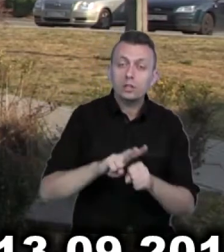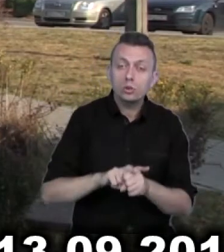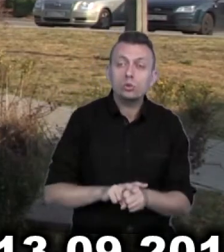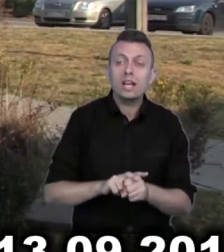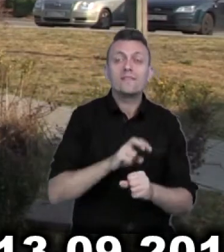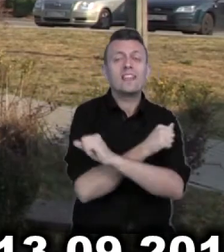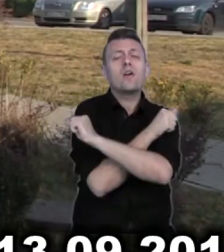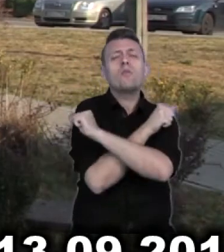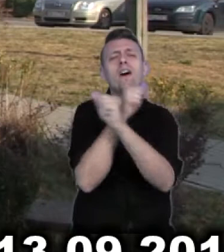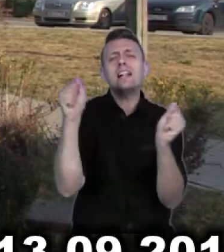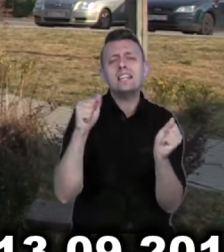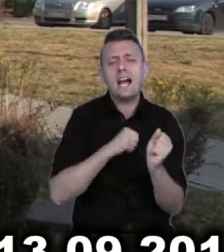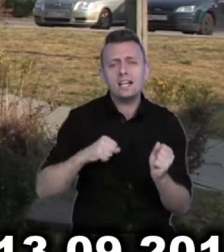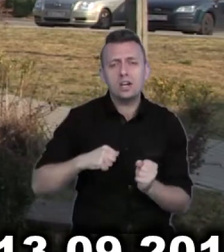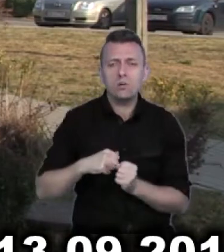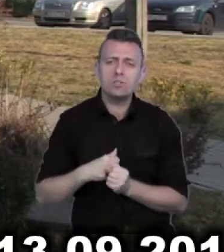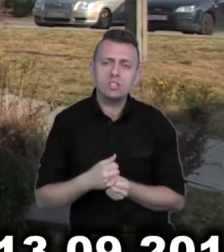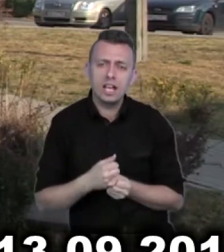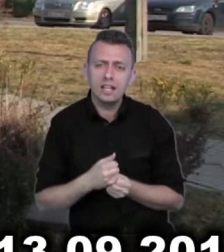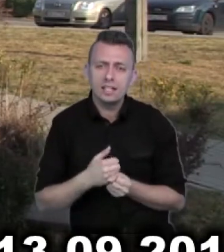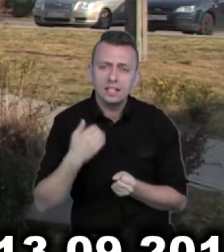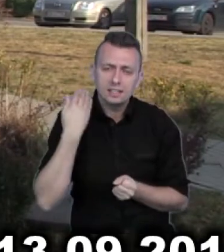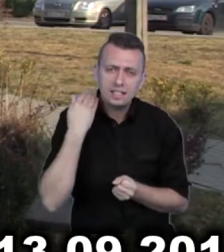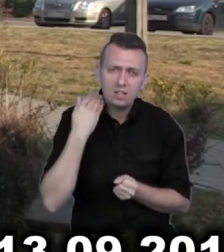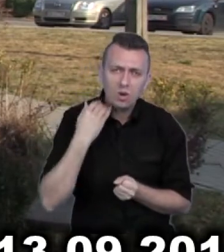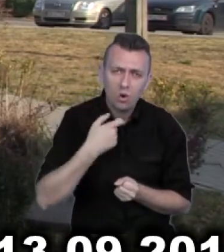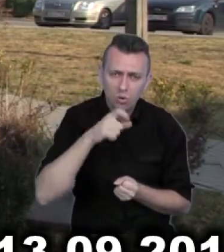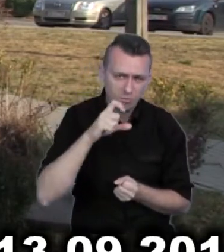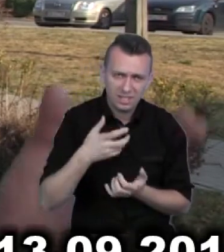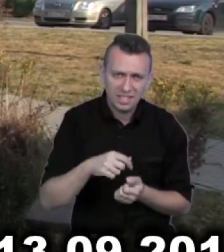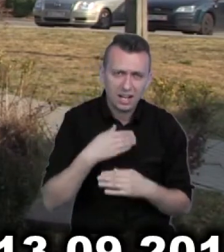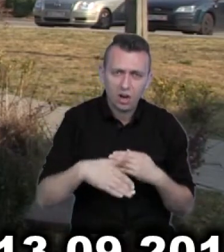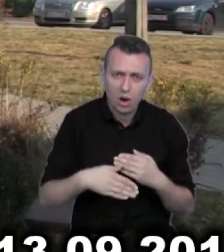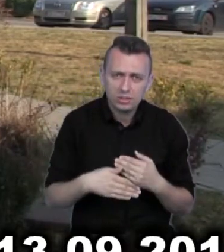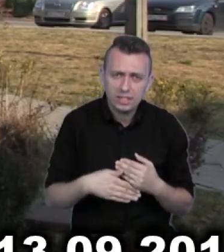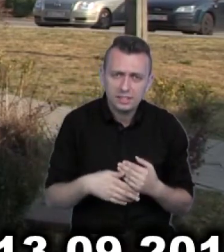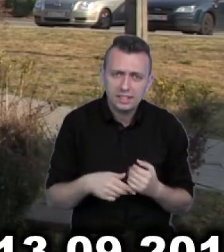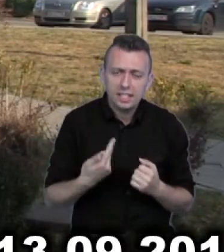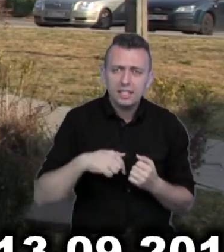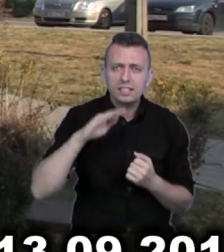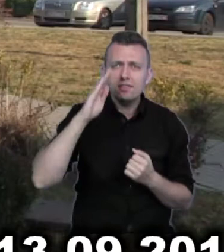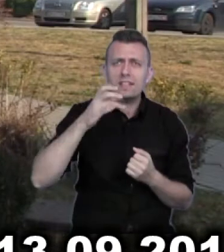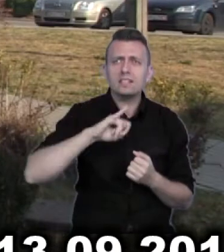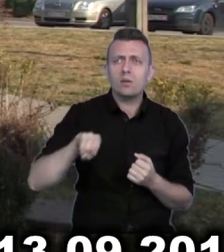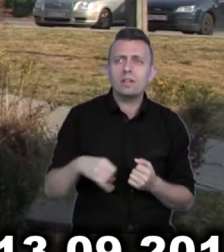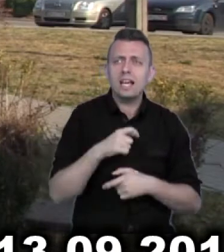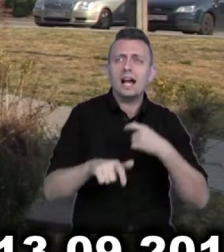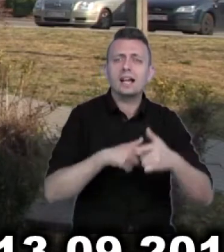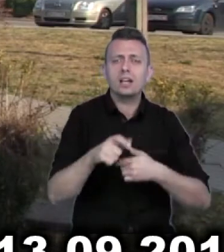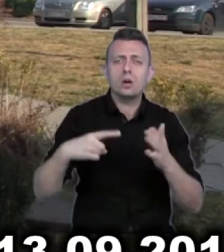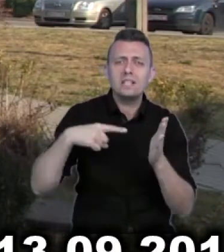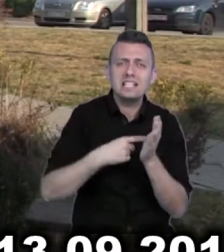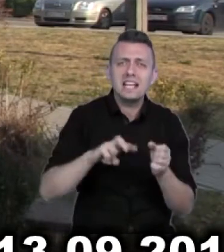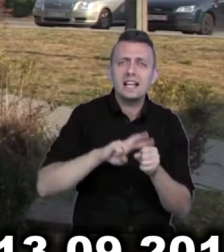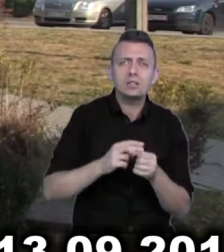sobie wyznaczyć, jaką drogę obrać, jak realizować cele, które sobie kiedyś tam założyli. O